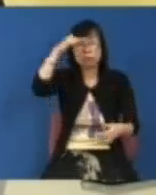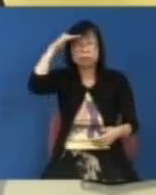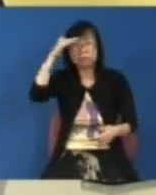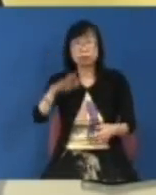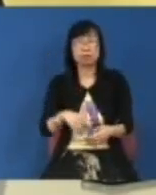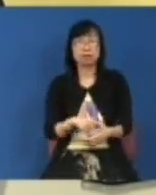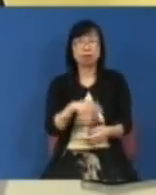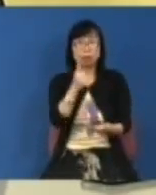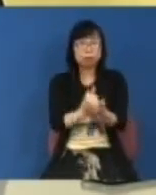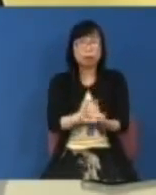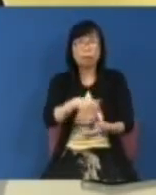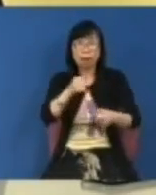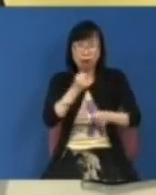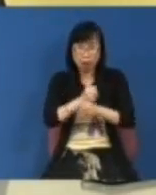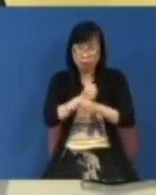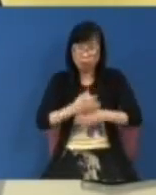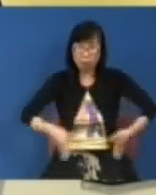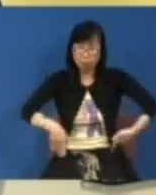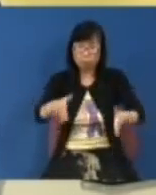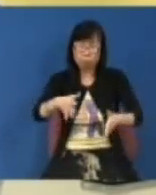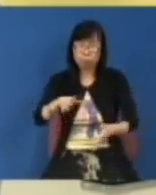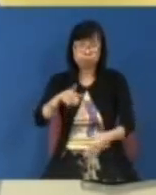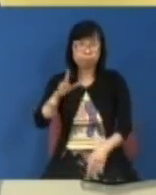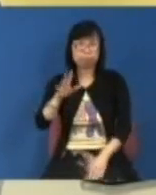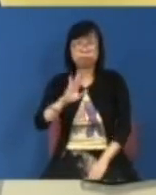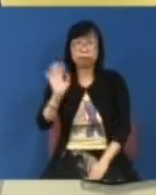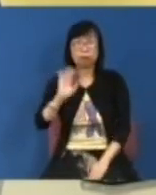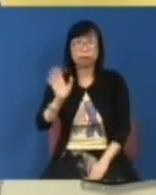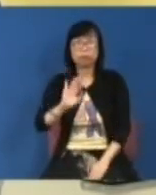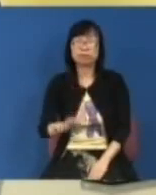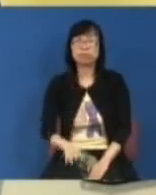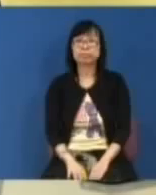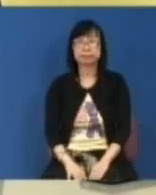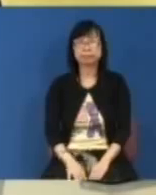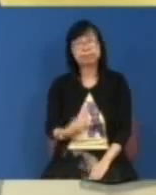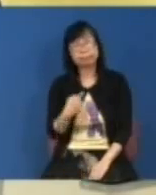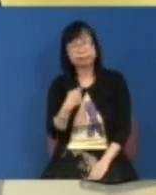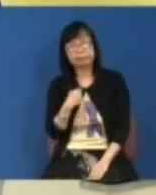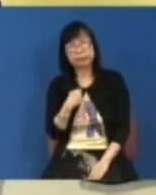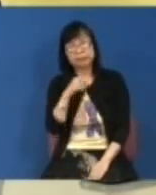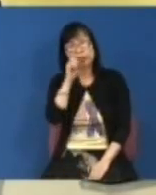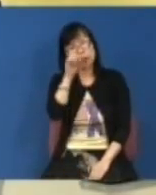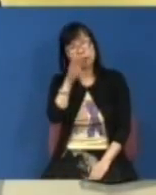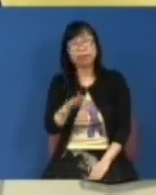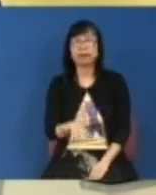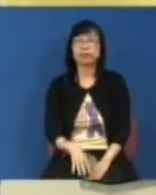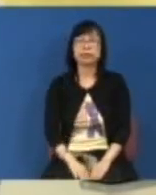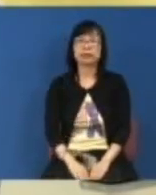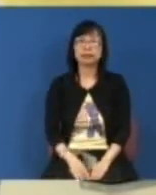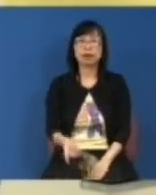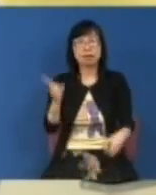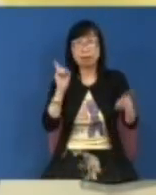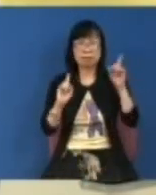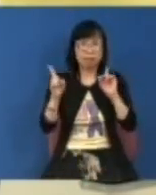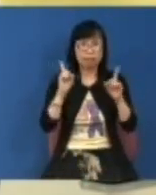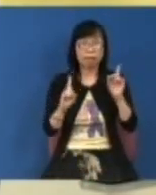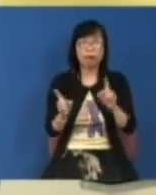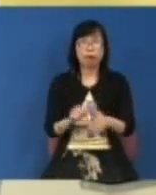啦。 邏輯上面問題。 啊、即係呢、這個呢、這個嗱，其實我都想答埋呢個問題就係、是，如果用咁嘅講法就係話，任何會引